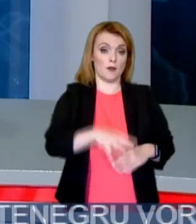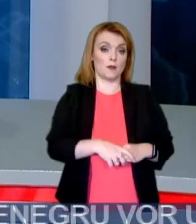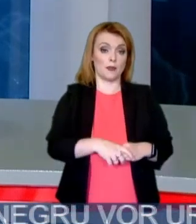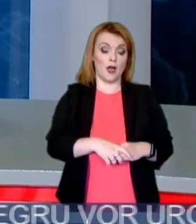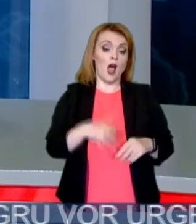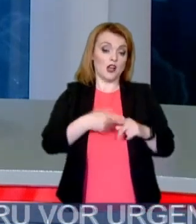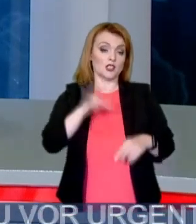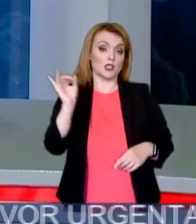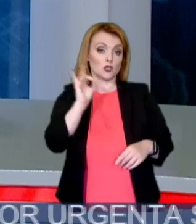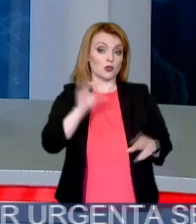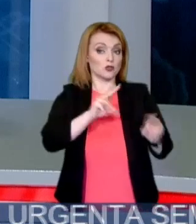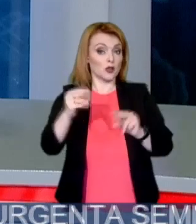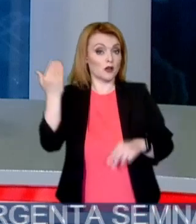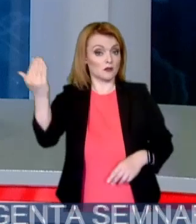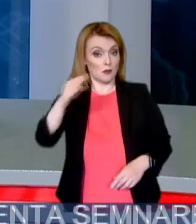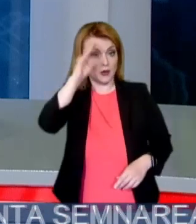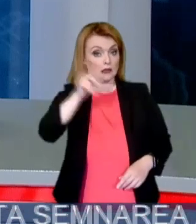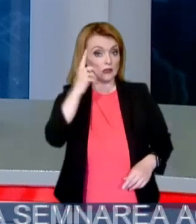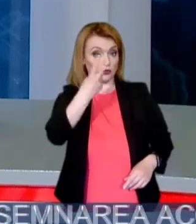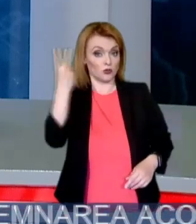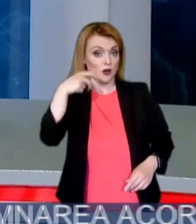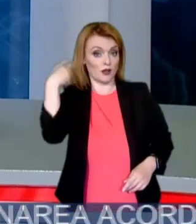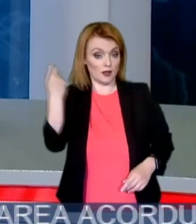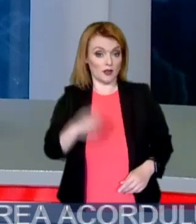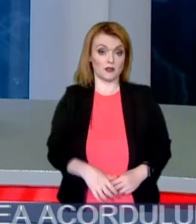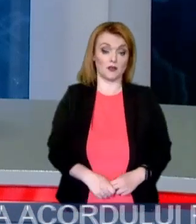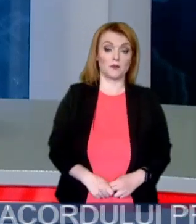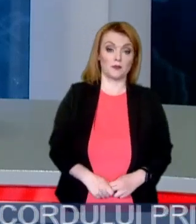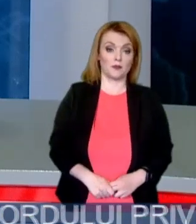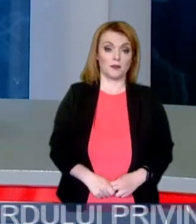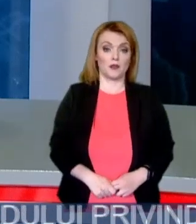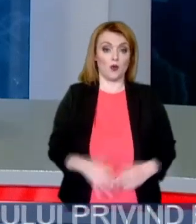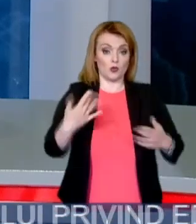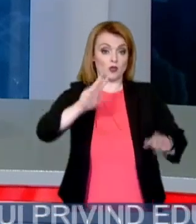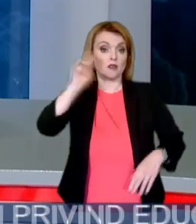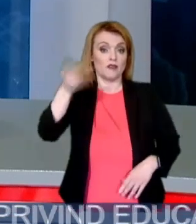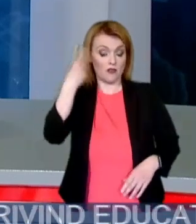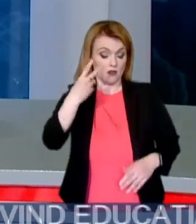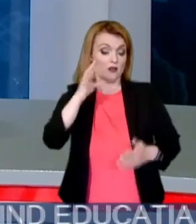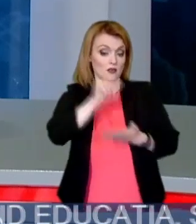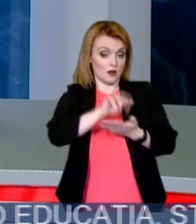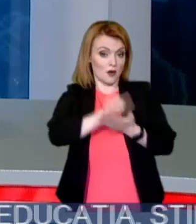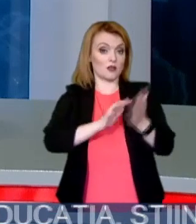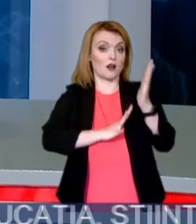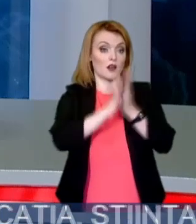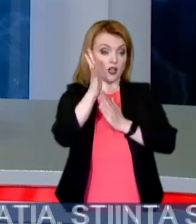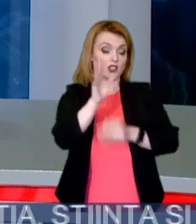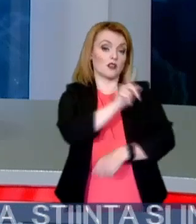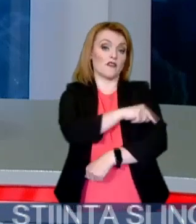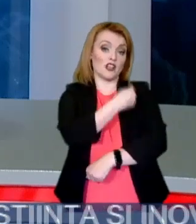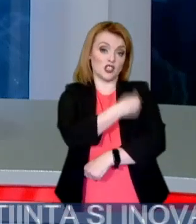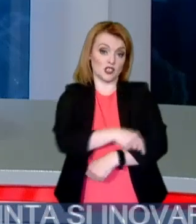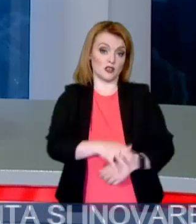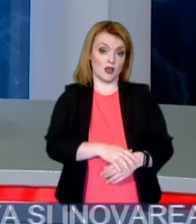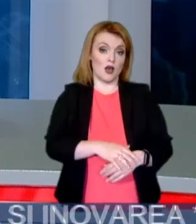Cristian Melnic, un tânăr de 22 de ani, recent licențiat în tehnologia alimentelor. Deja de 2 ani cultivă plante medicinale